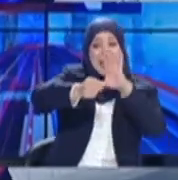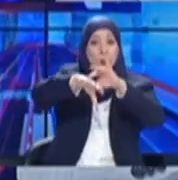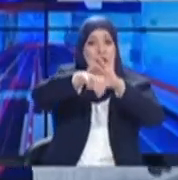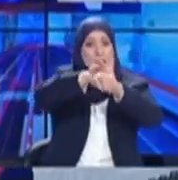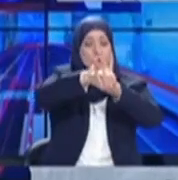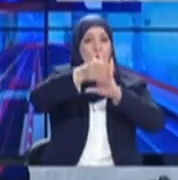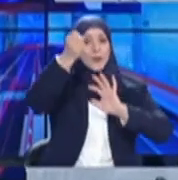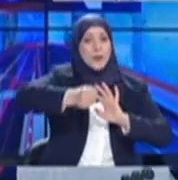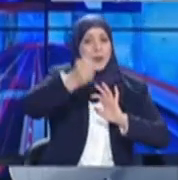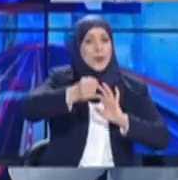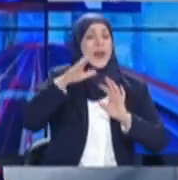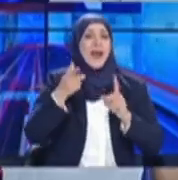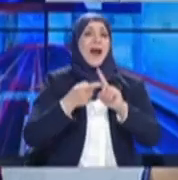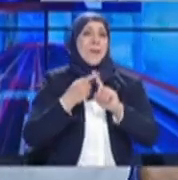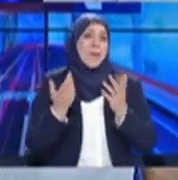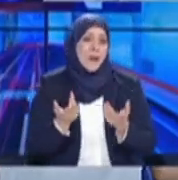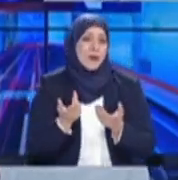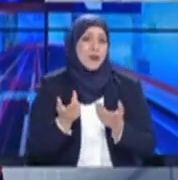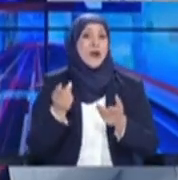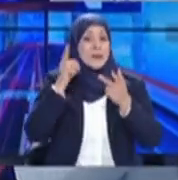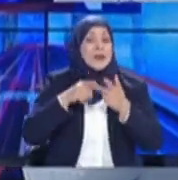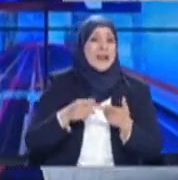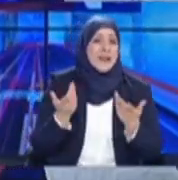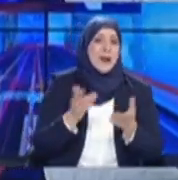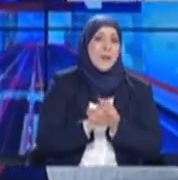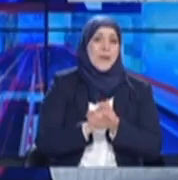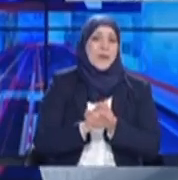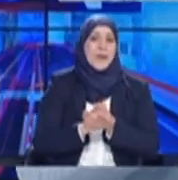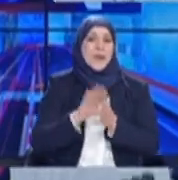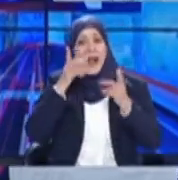المطلب اخر هو التفاعل اه